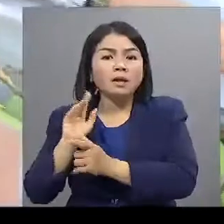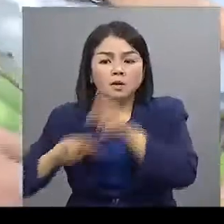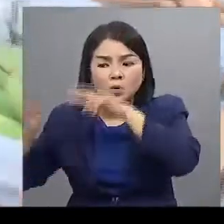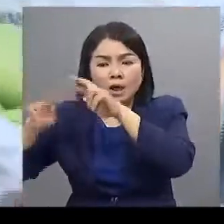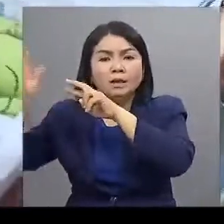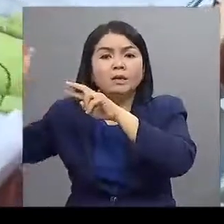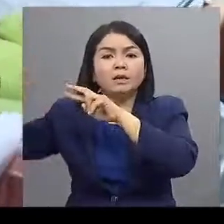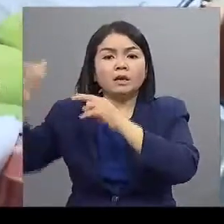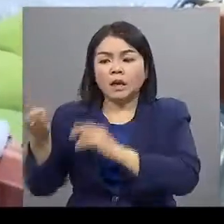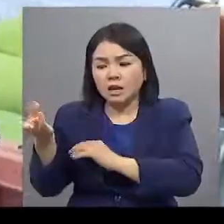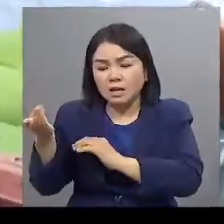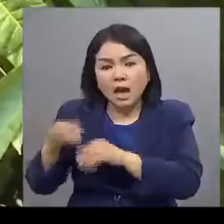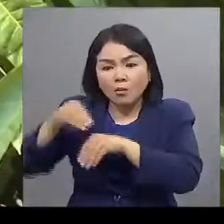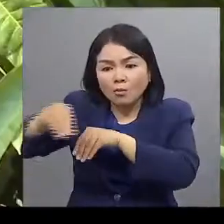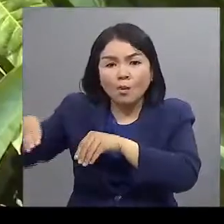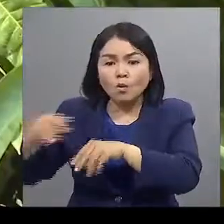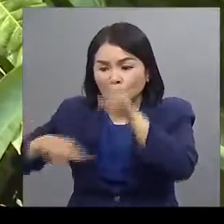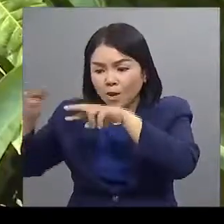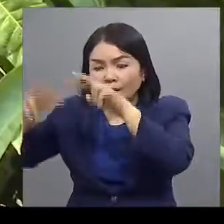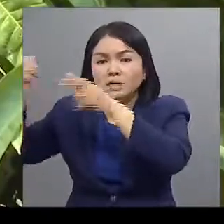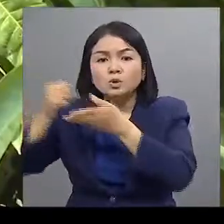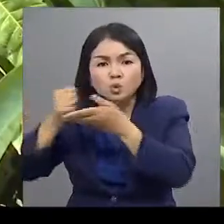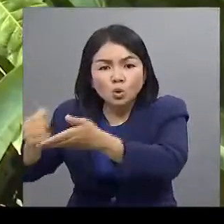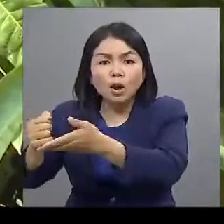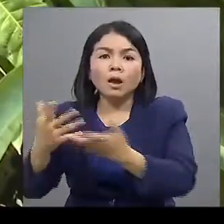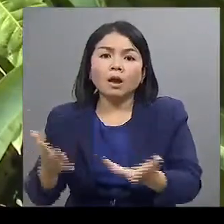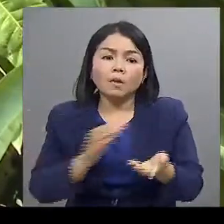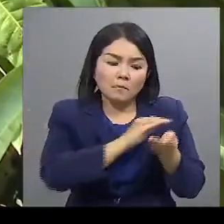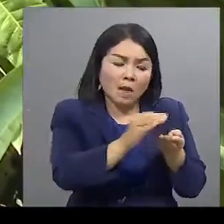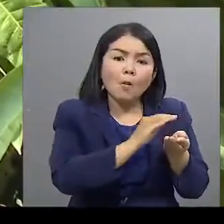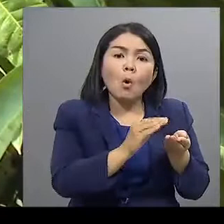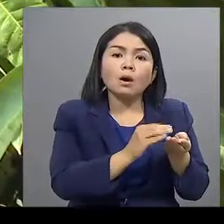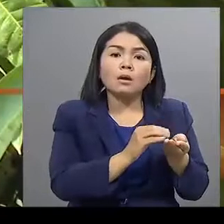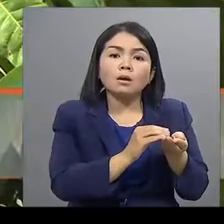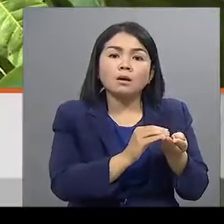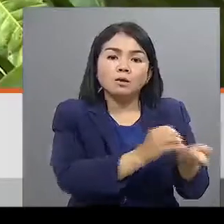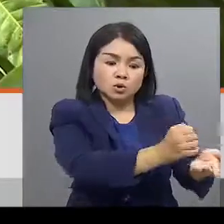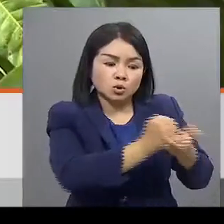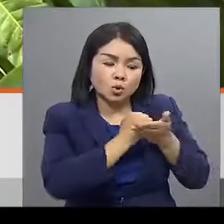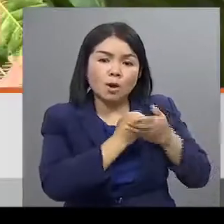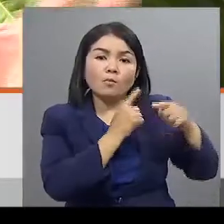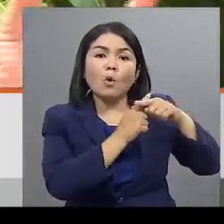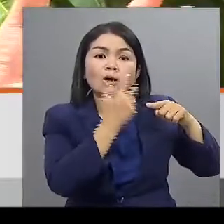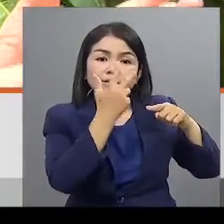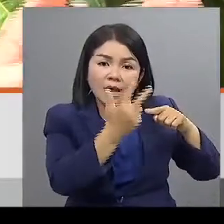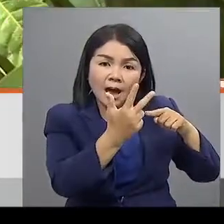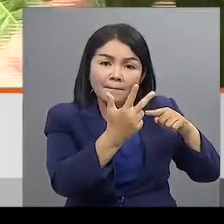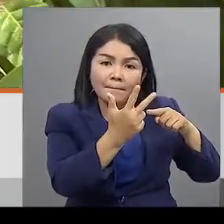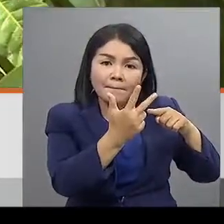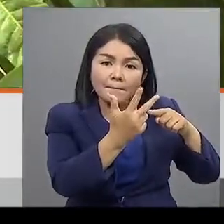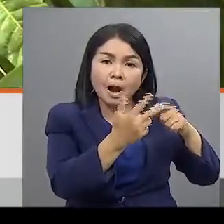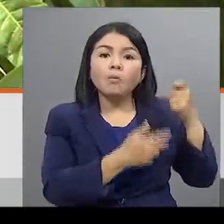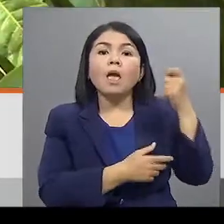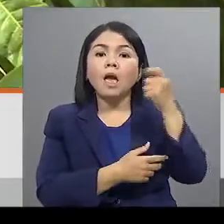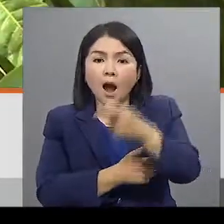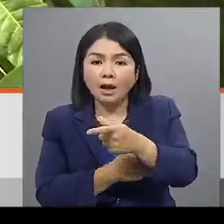เขาช่วยนะฮะเราเขาให้มากิโล3บาทก็3บาทนี่ก็เอาไปให้ลงผู้รับซื้อเนี่ย